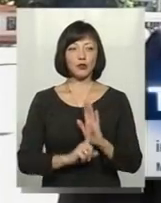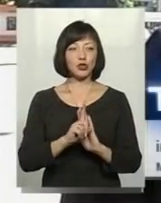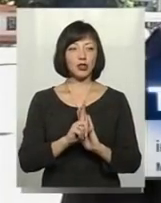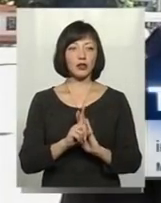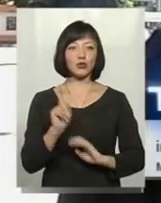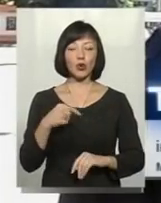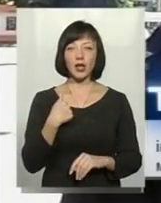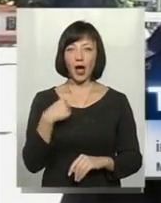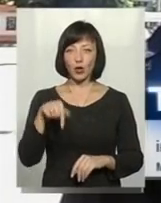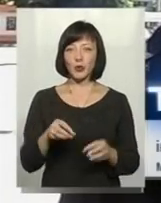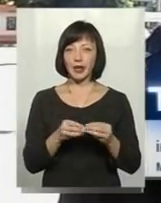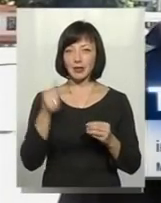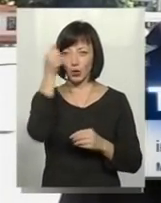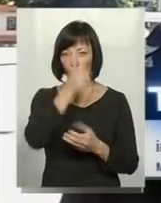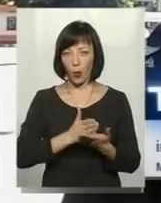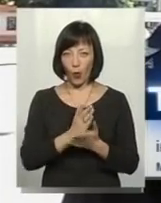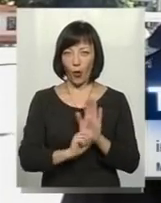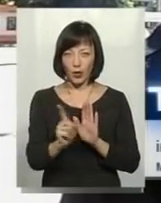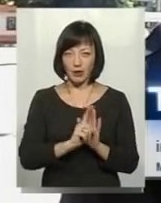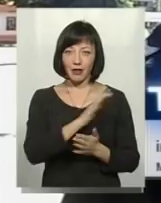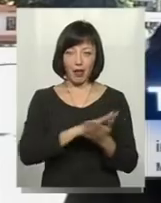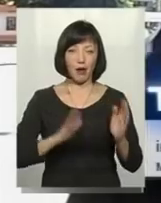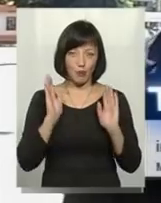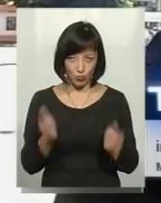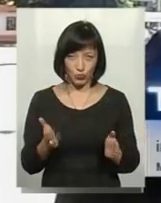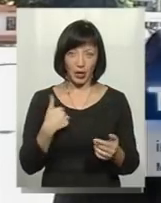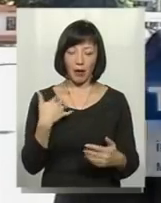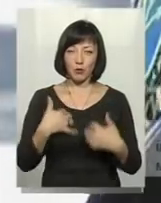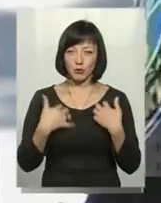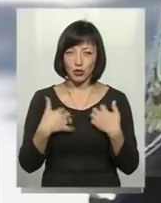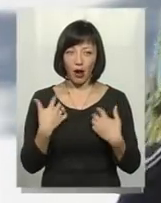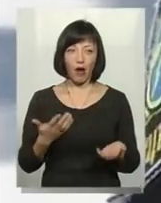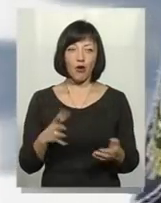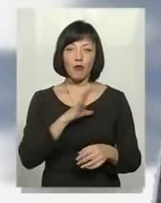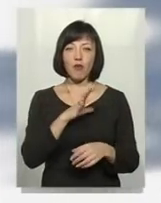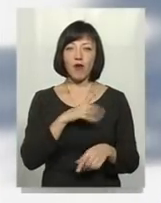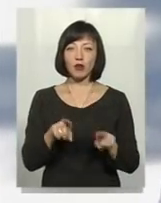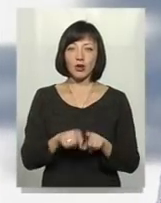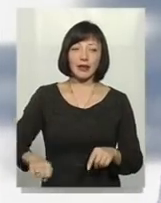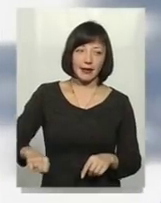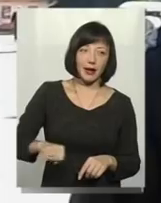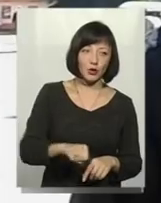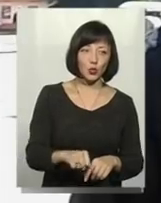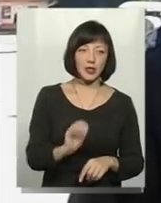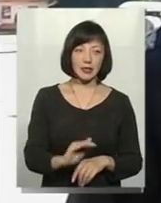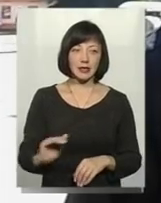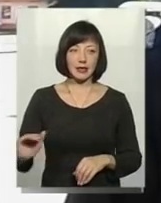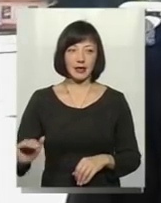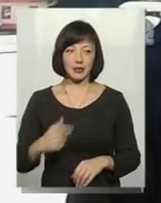Розпочинаючи з того, що я тут 10 років ходив і ходити буду, я кудись поспішаю. Буває таке, що тягнуть за собою дітей.